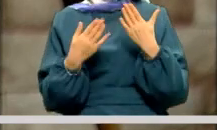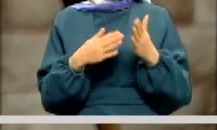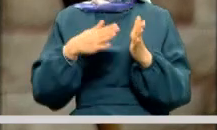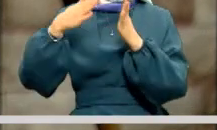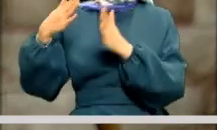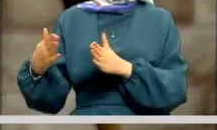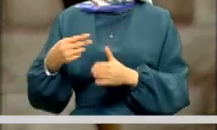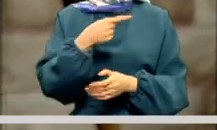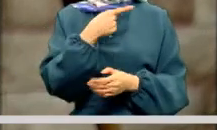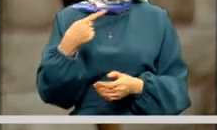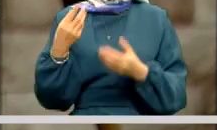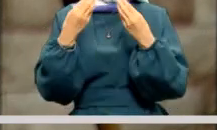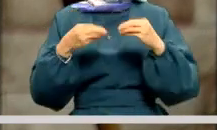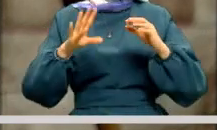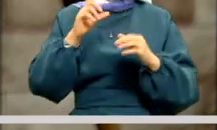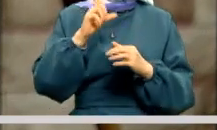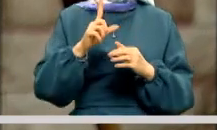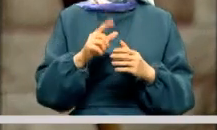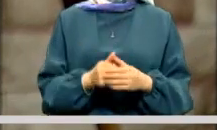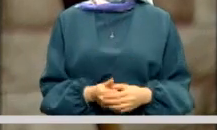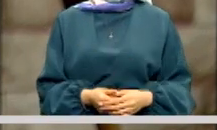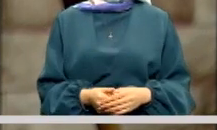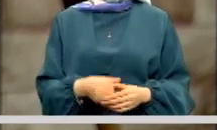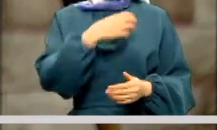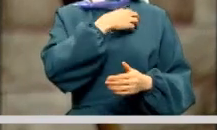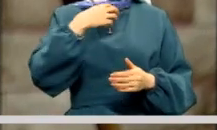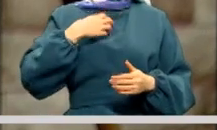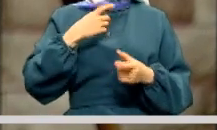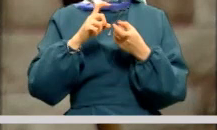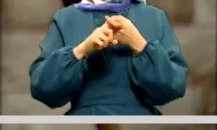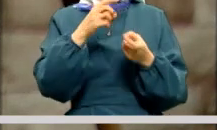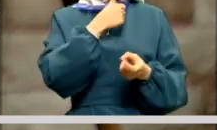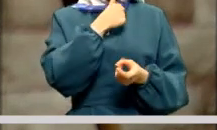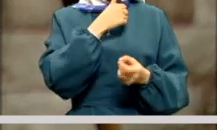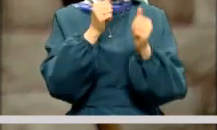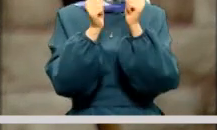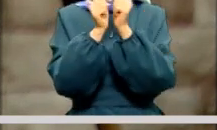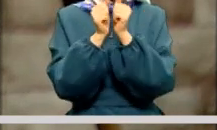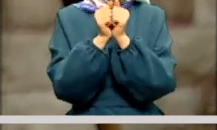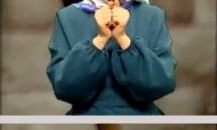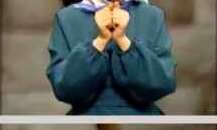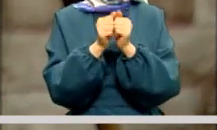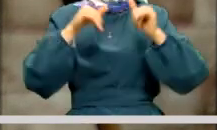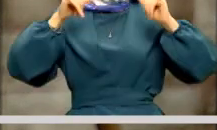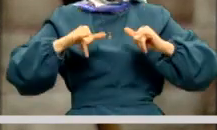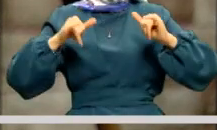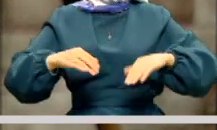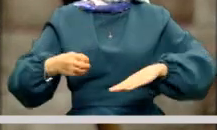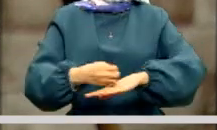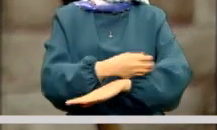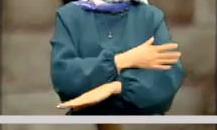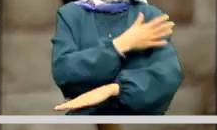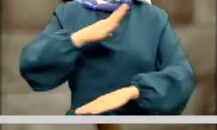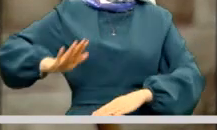taraftan da eksik olmaması gerekiyor işte Annenin ve babanın beraber aynı duygularla çocuğunu